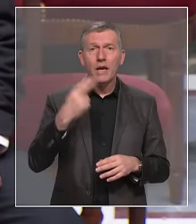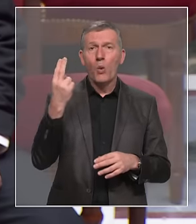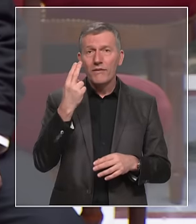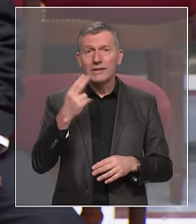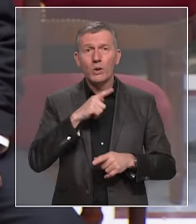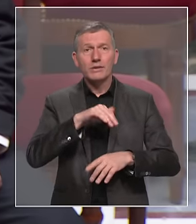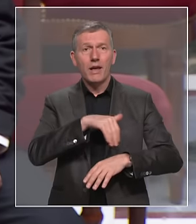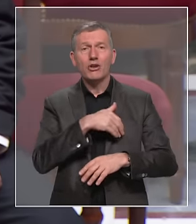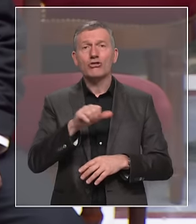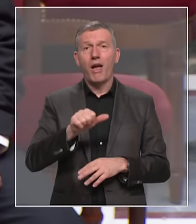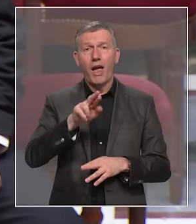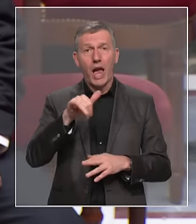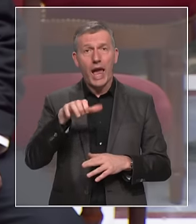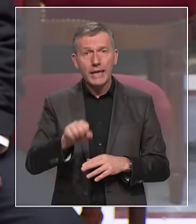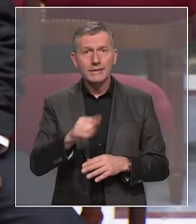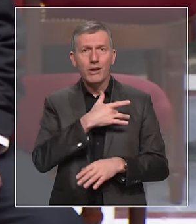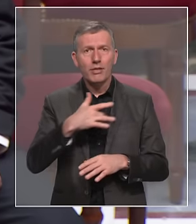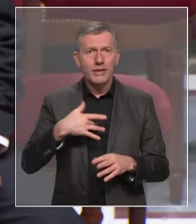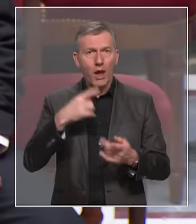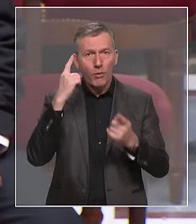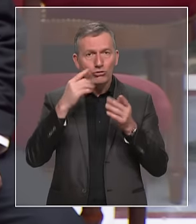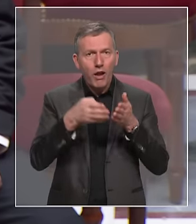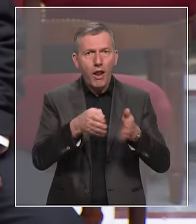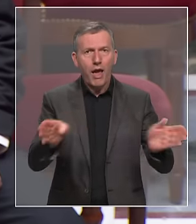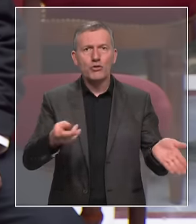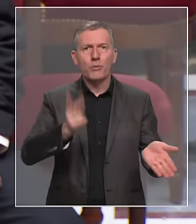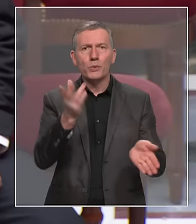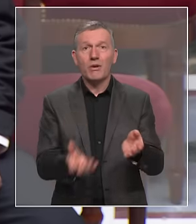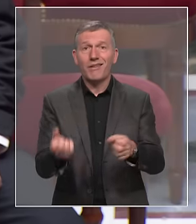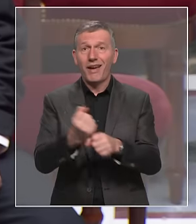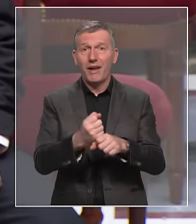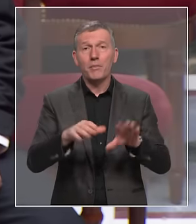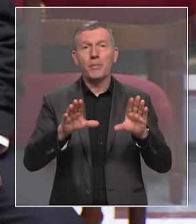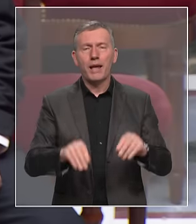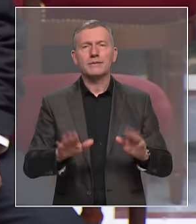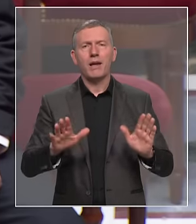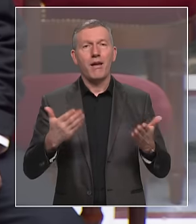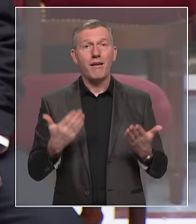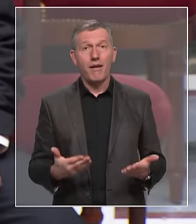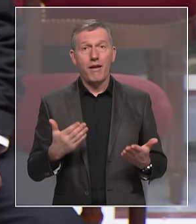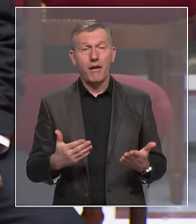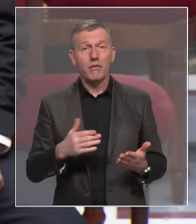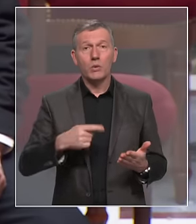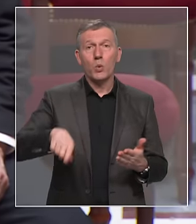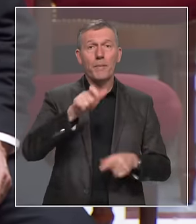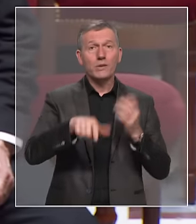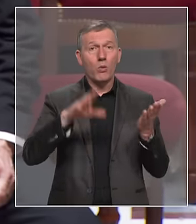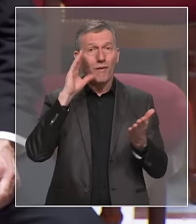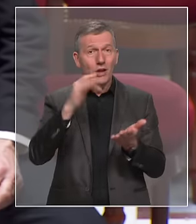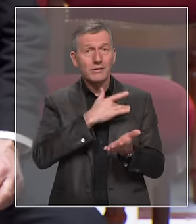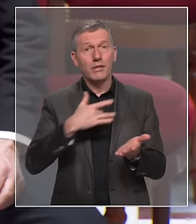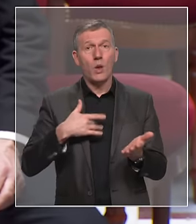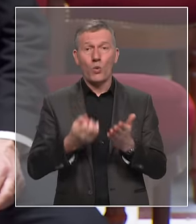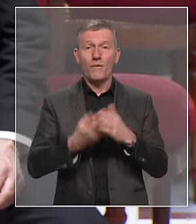santé pour élargir et créer davantage de places. Maintenant, on sait que ces nouveaux professionnels de santé qui sont formés arriveront